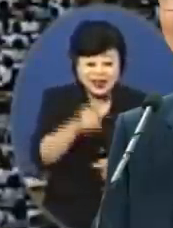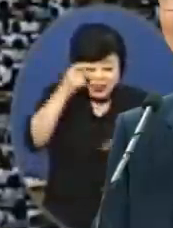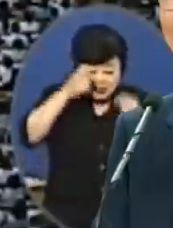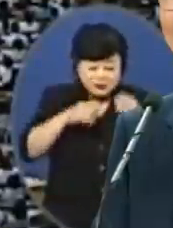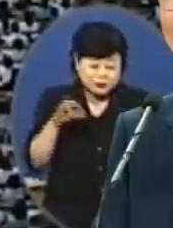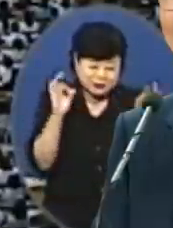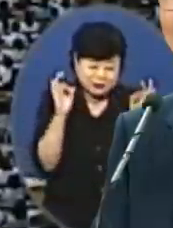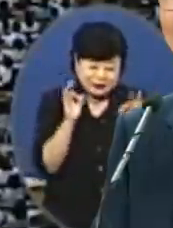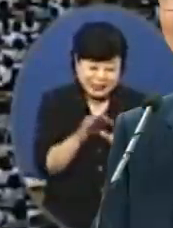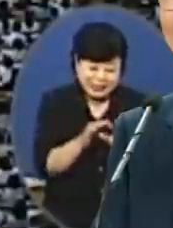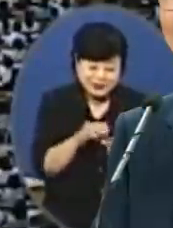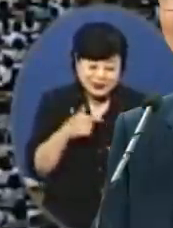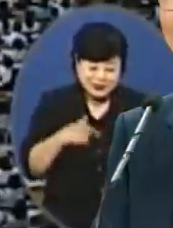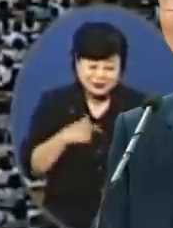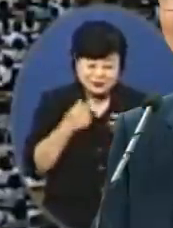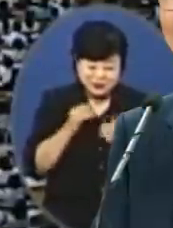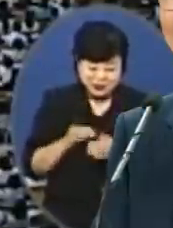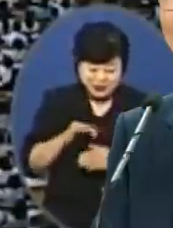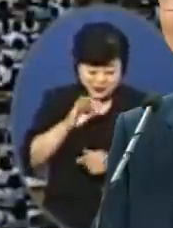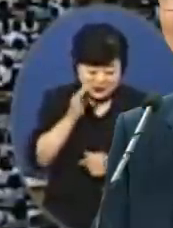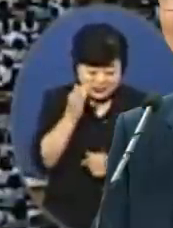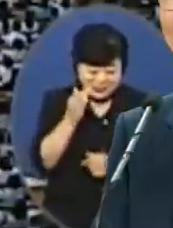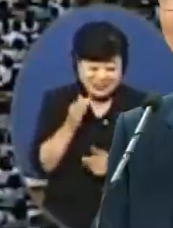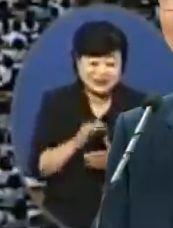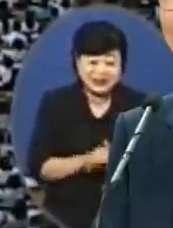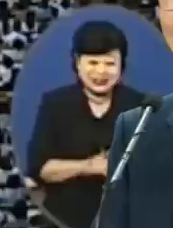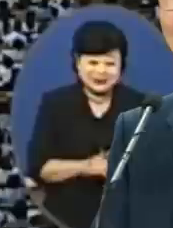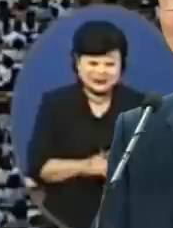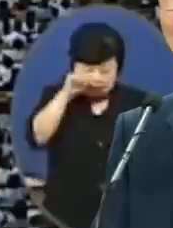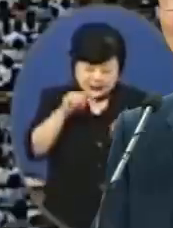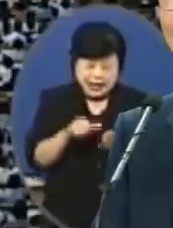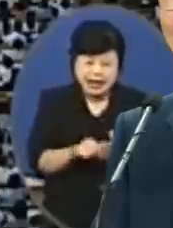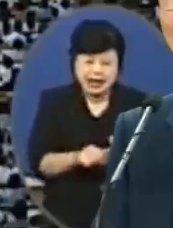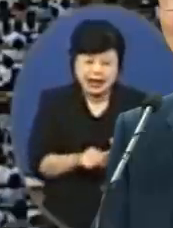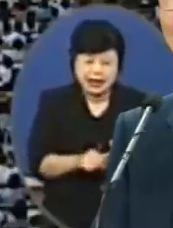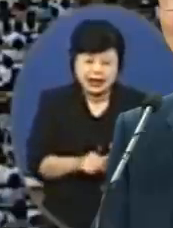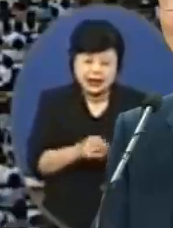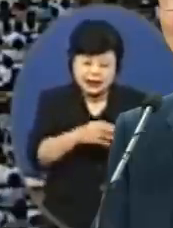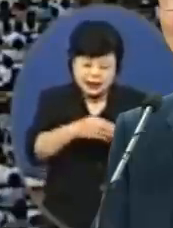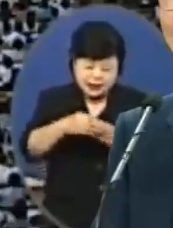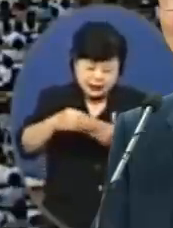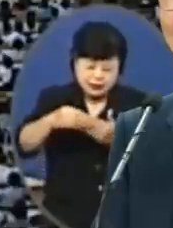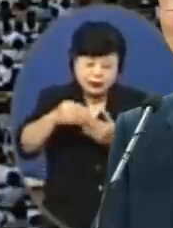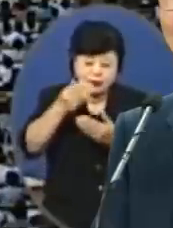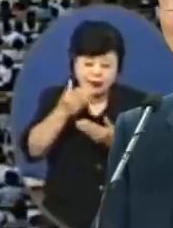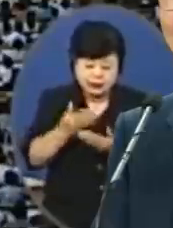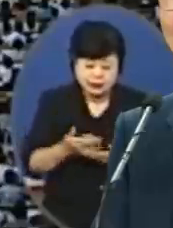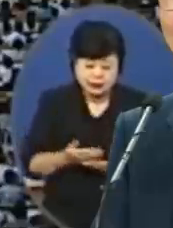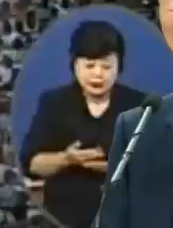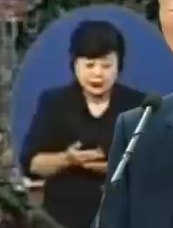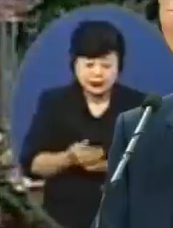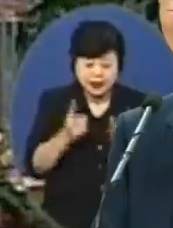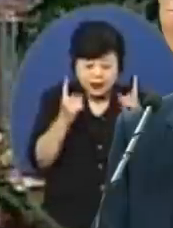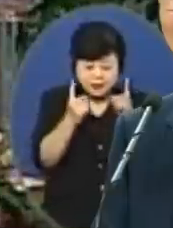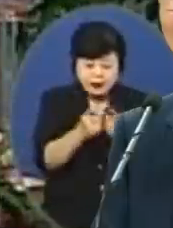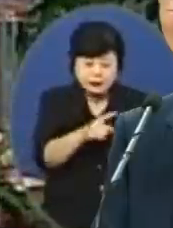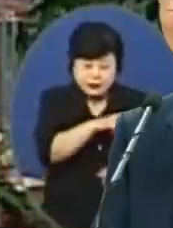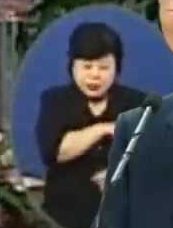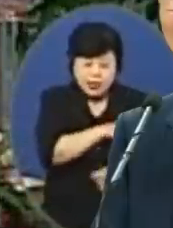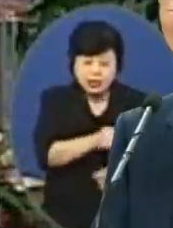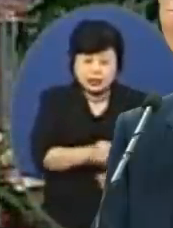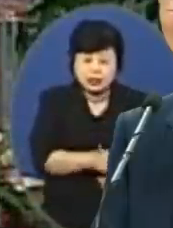슬픔은 사라지고 기쁨이 넘치지 아니할 수가 없습니다. 그런데 모든 만남 중에 최고의